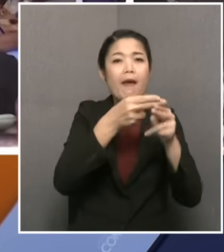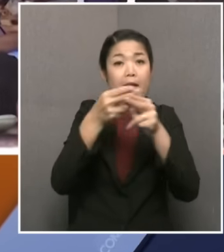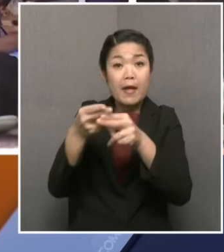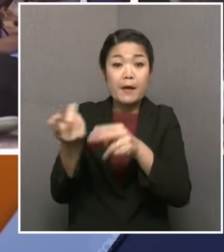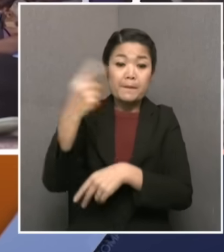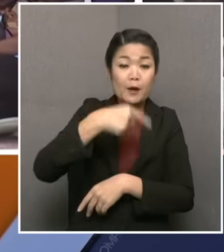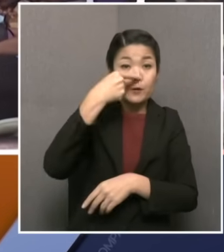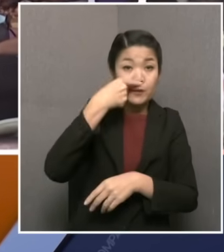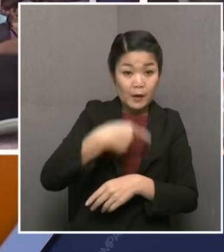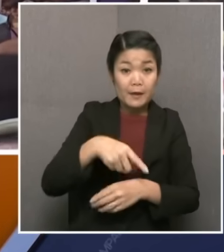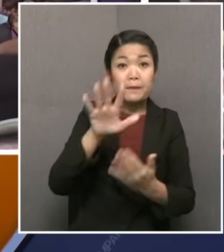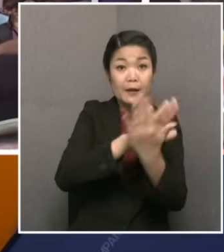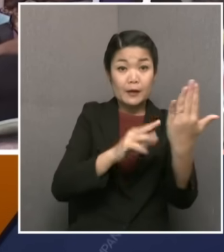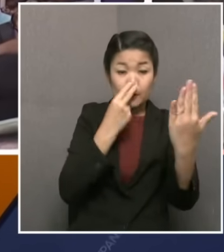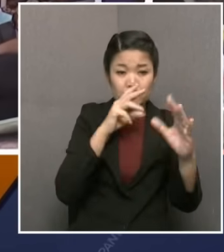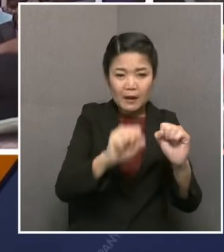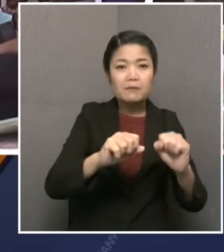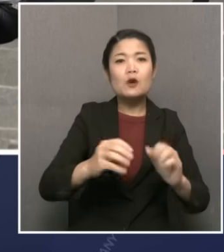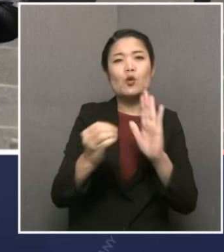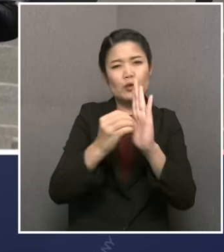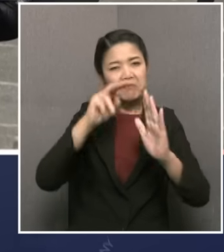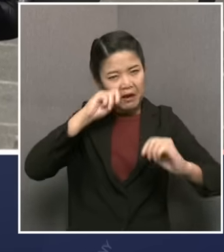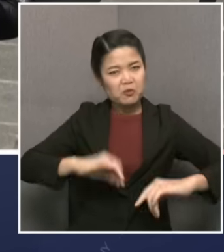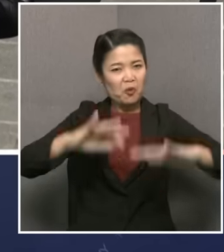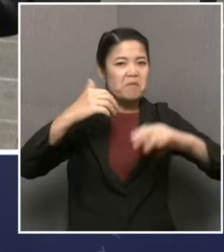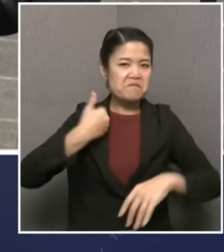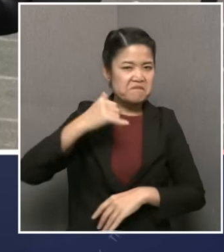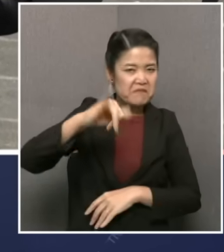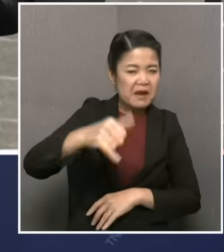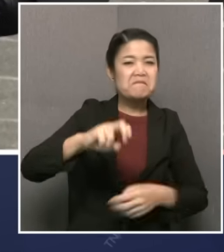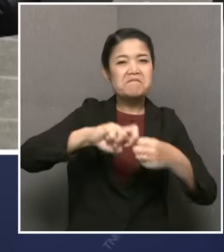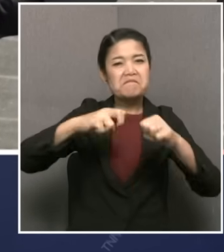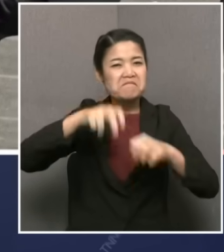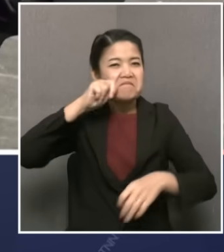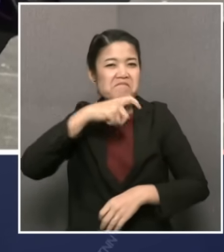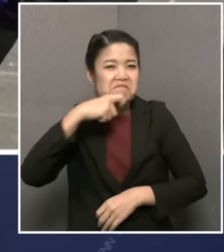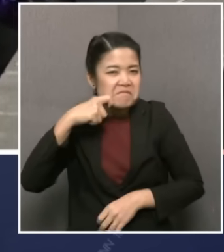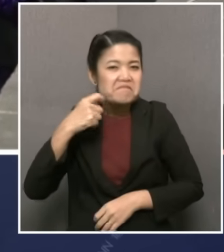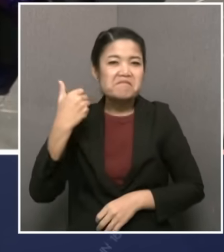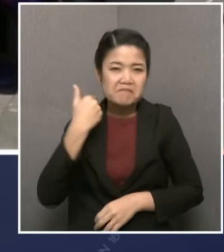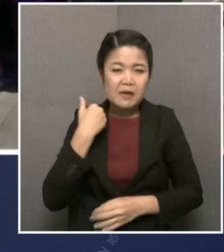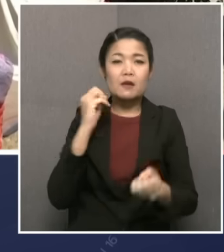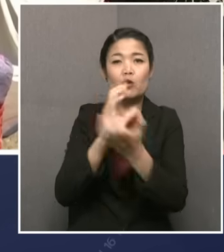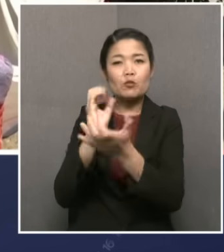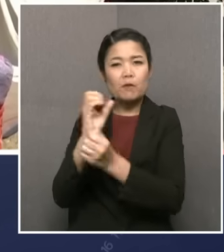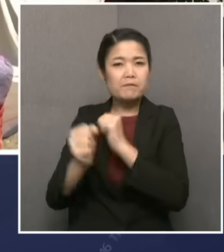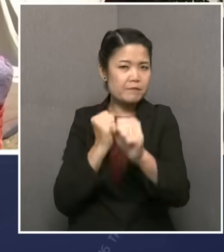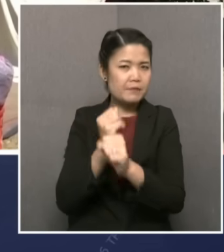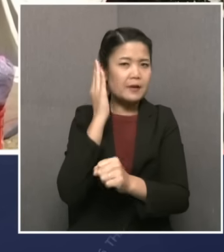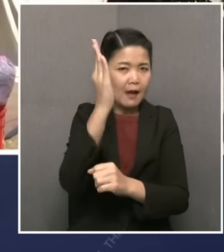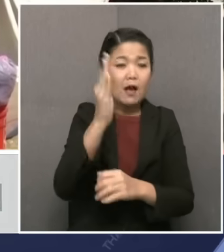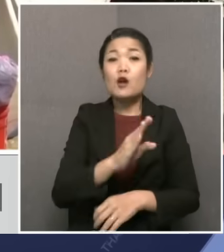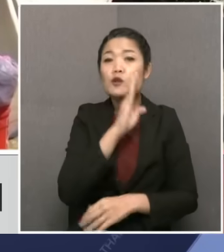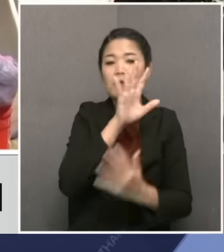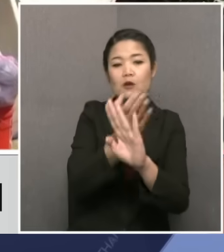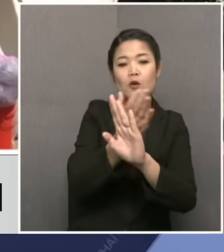ดีกว่ามันเกิดขึ้นแน่น้ำท่วมกรุงเทพเกิดขึ้นแน่ภัยแล้งจากเอลนีโญเกิดขึ้นแน่ปีหน้า นะครับเพราะฉะนั้นมันจะเสียหายหนักสำหรับประเทศถ้าไม่มีแผ